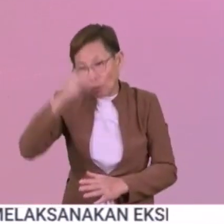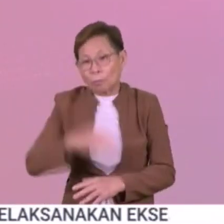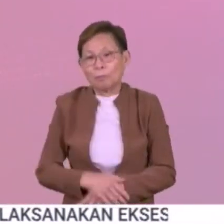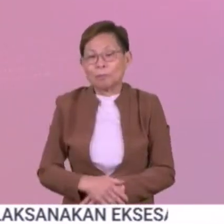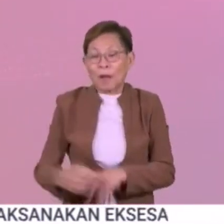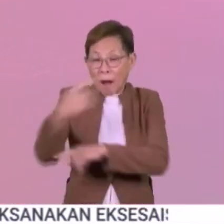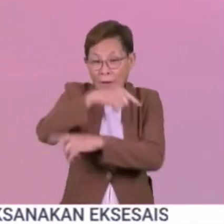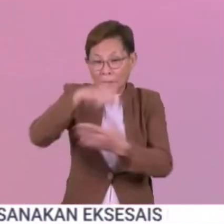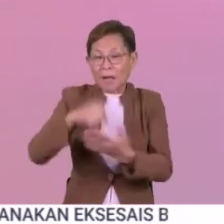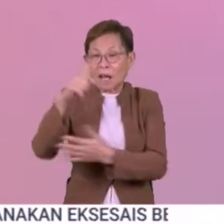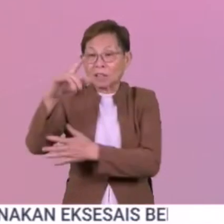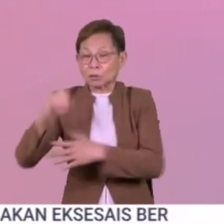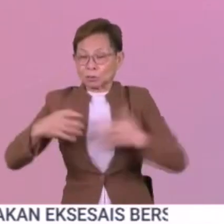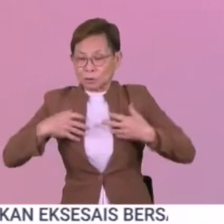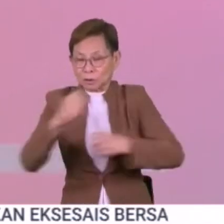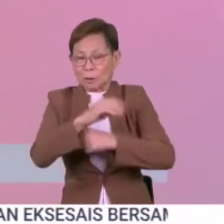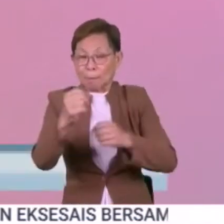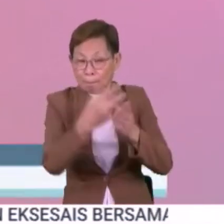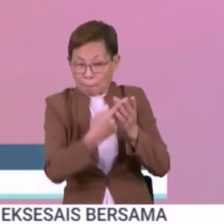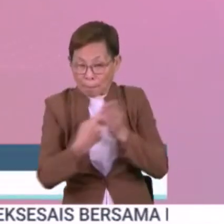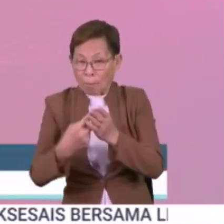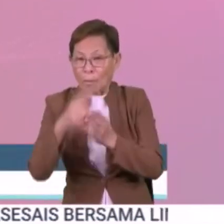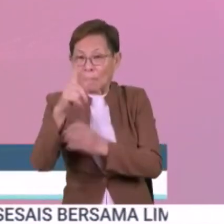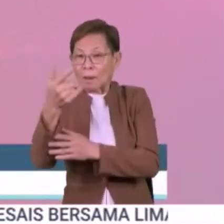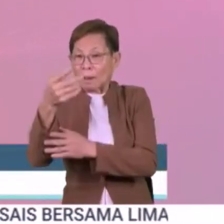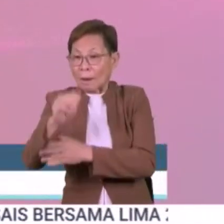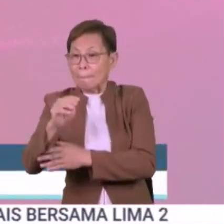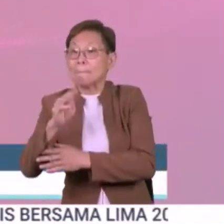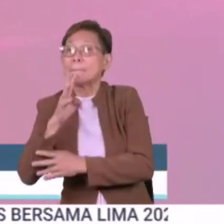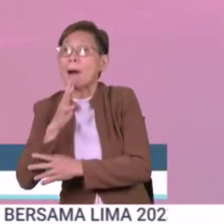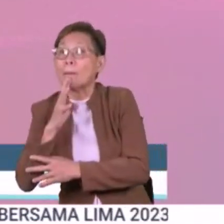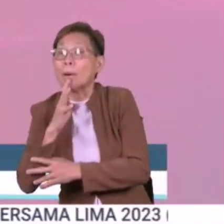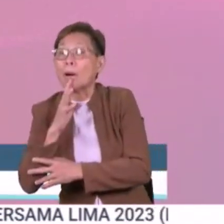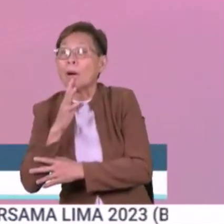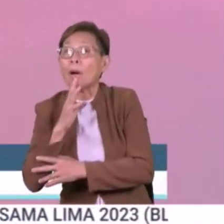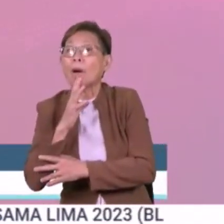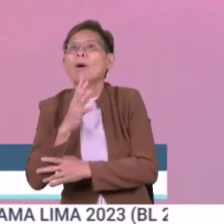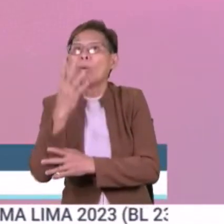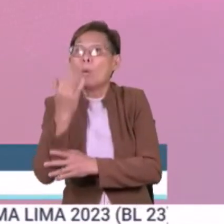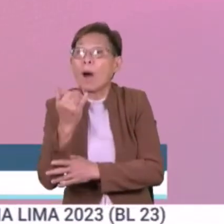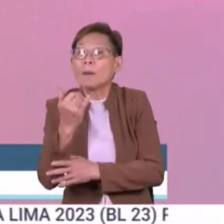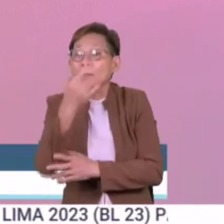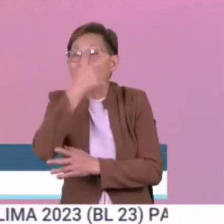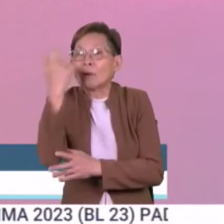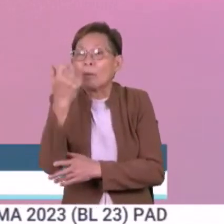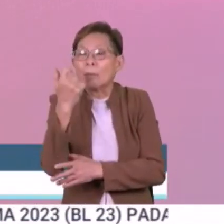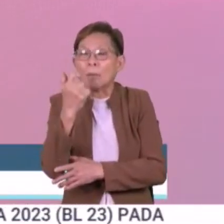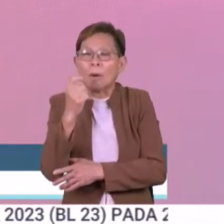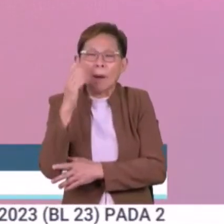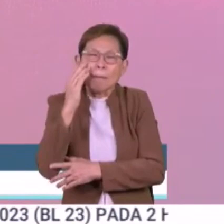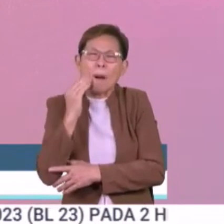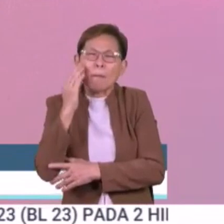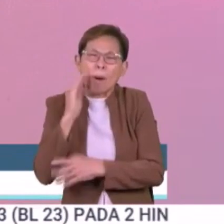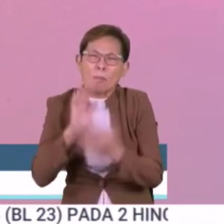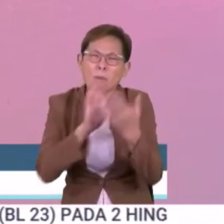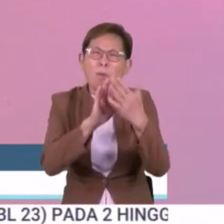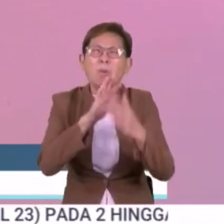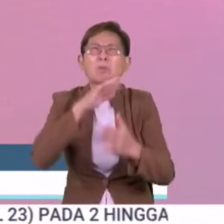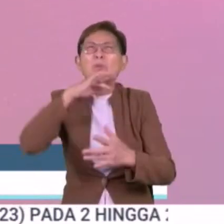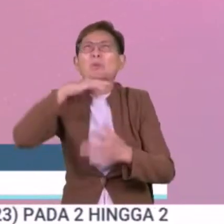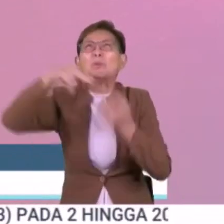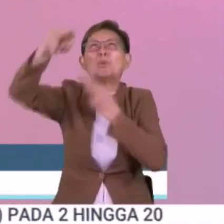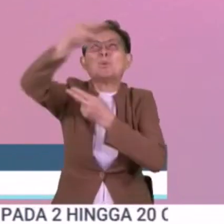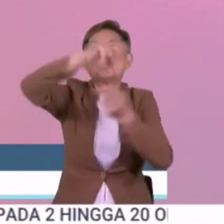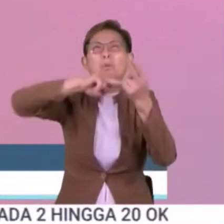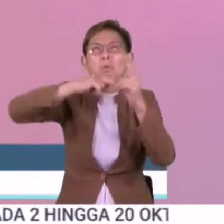ini. Esko Kesihatan dan Perpaduan Ling Tian Sun berkata, langkah proaktif itu diambil berdasarkan pengalaman berdepan situasi jerbu sebelum